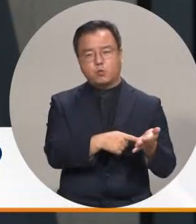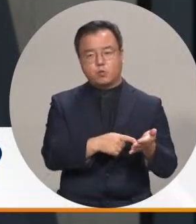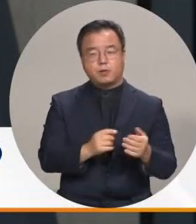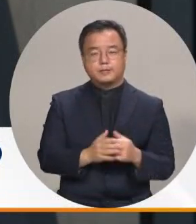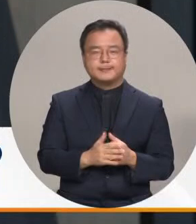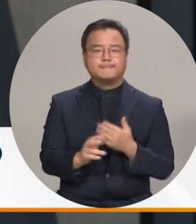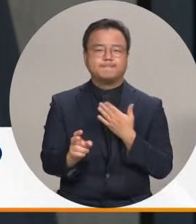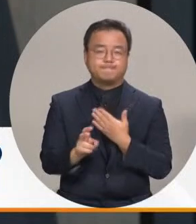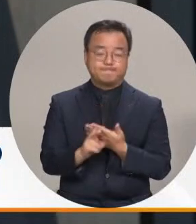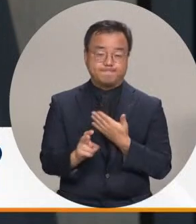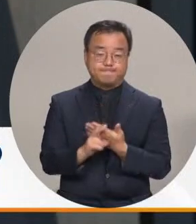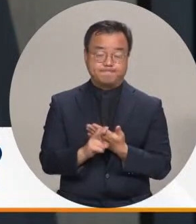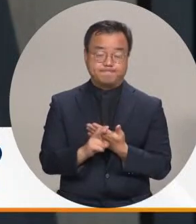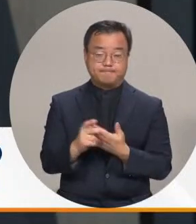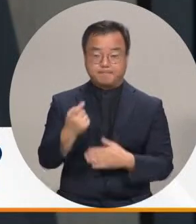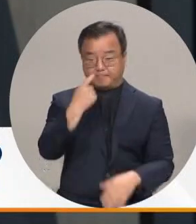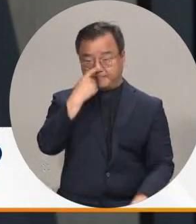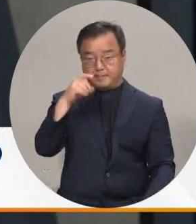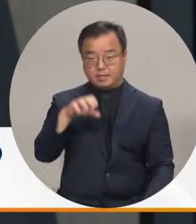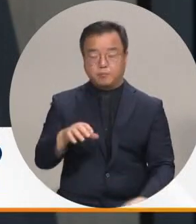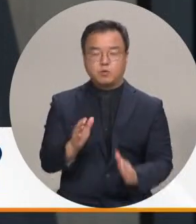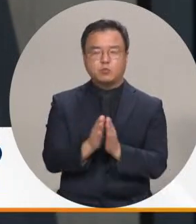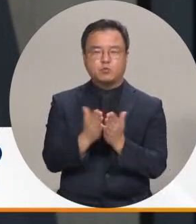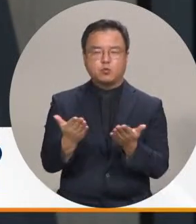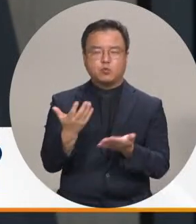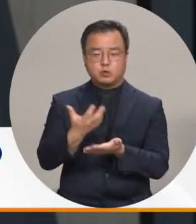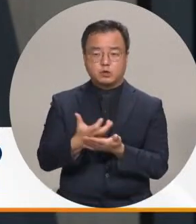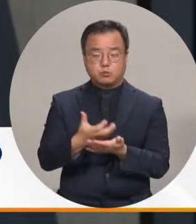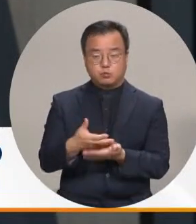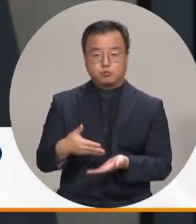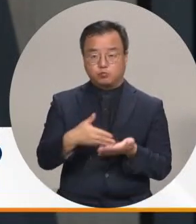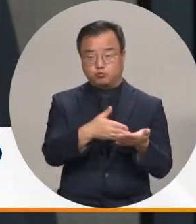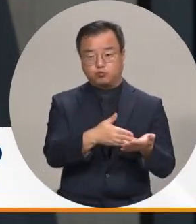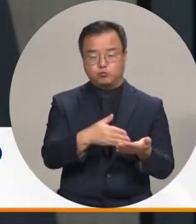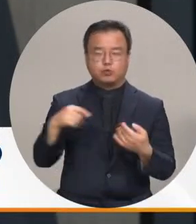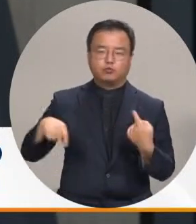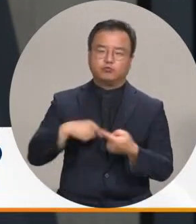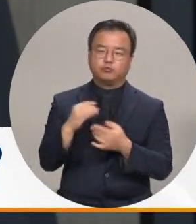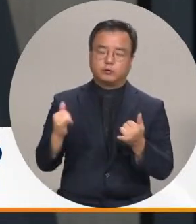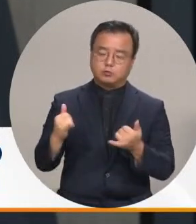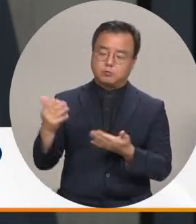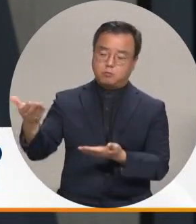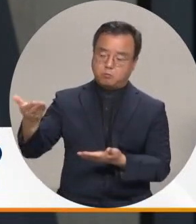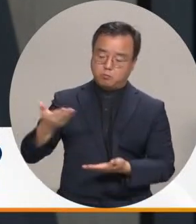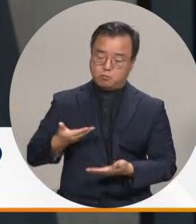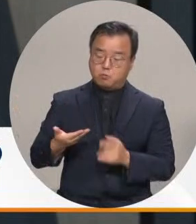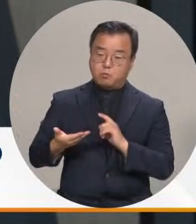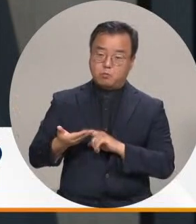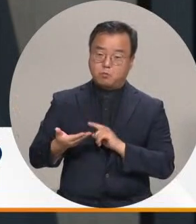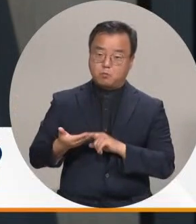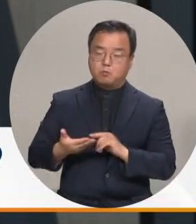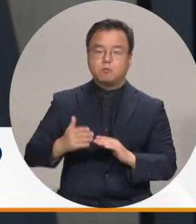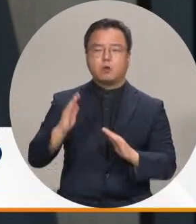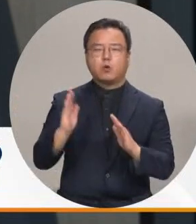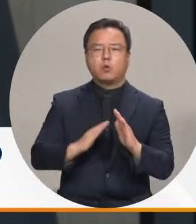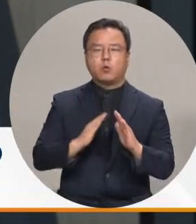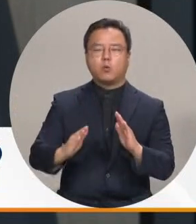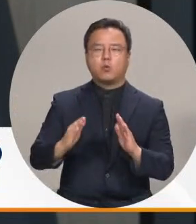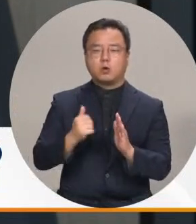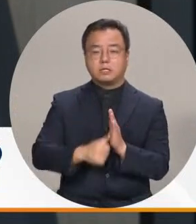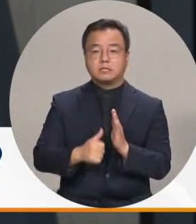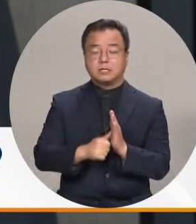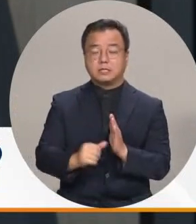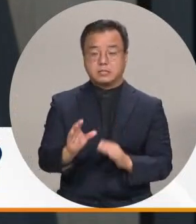그 불법 학원 교재 이런 자료를 주면 어 운영자는이를 어 공공재라는 이름으로